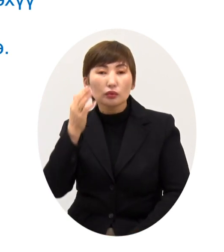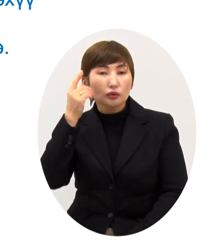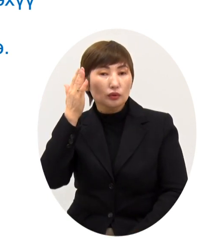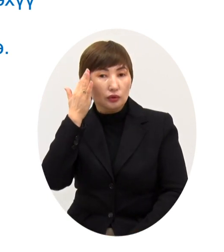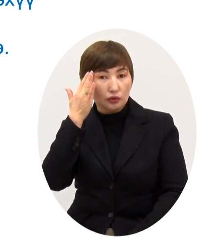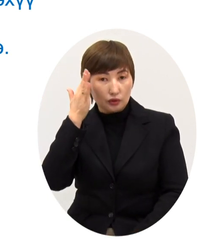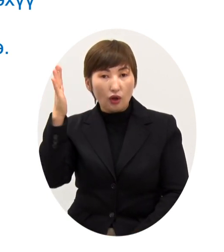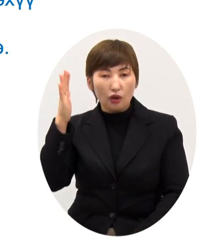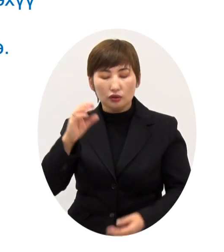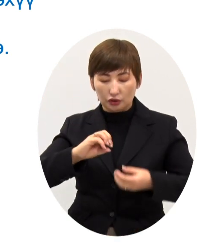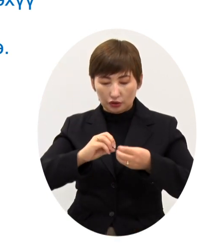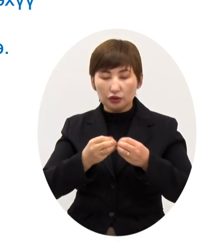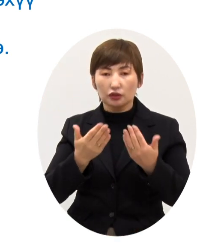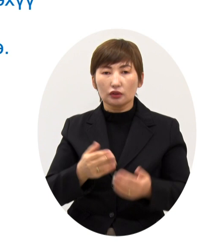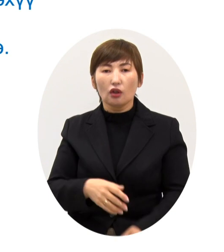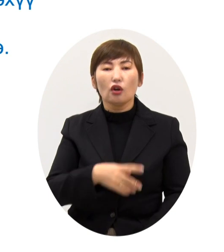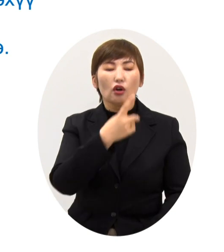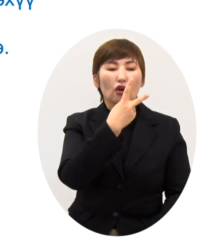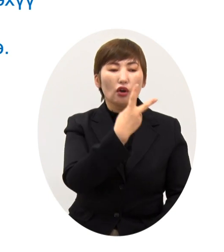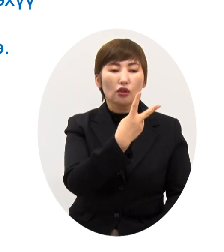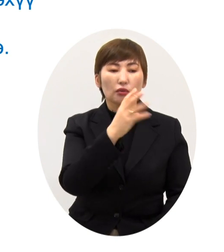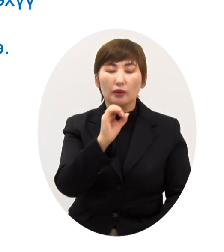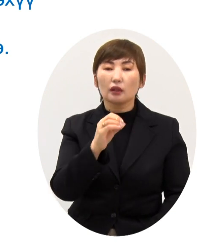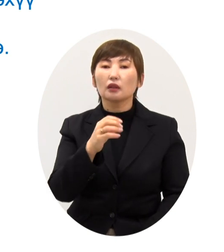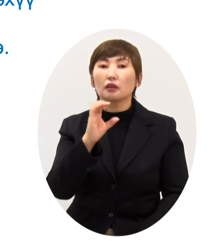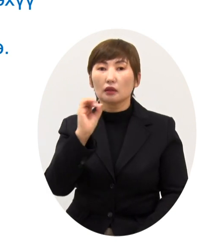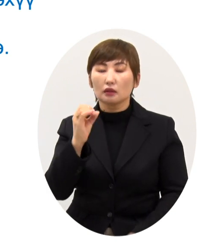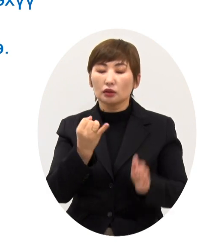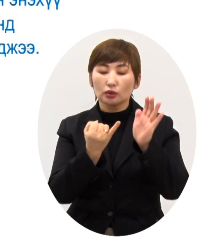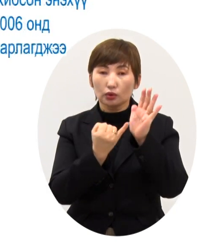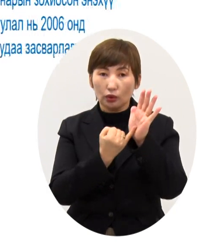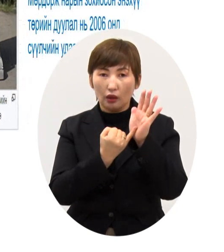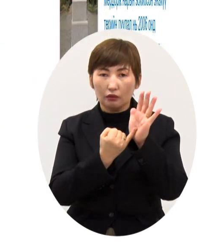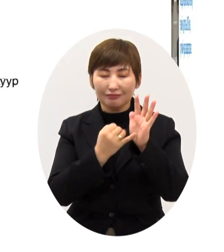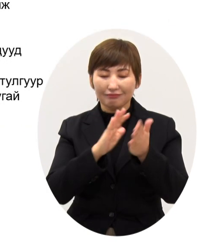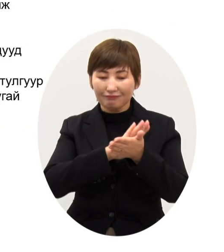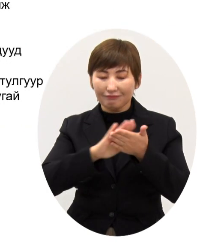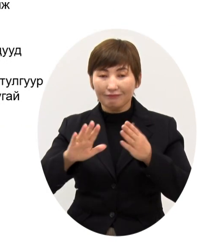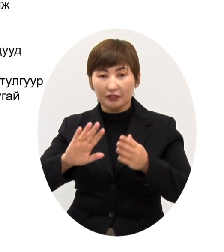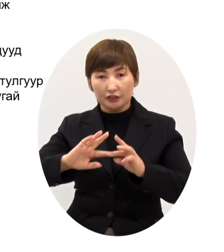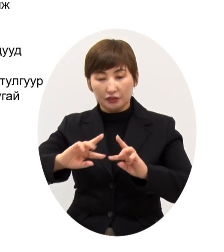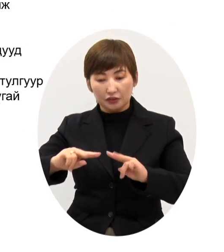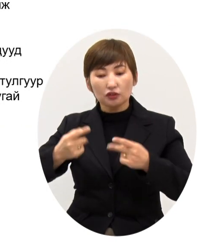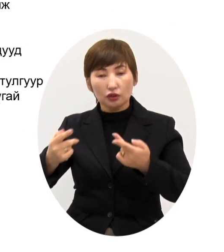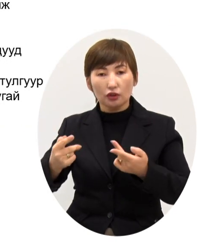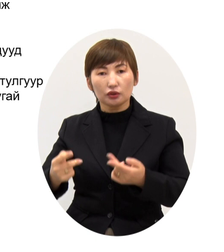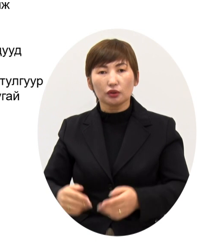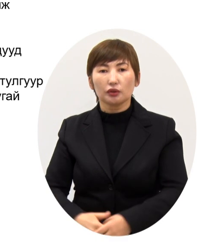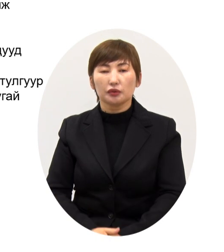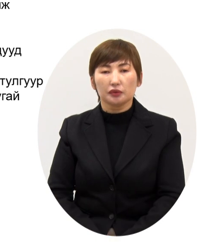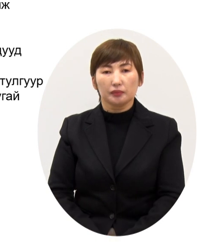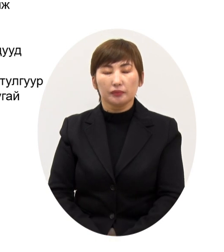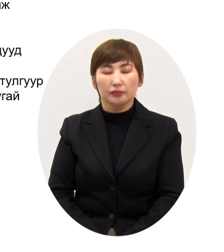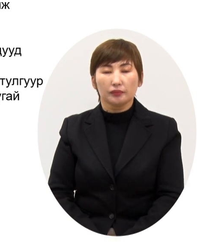зохиосон энэхүү төрийн дуулал нь 2006 онд сүүлчийн удаа засварлагджээ. За багшны дэлгэцэнд төрийн дуулалын